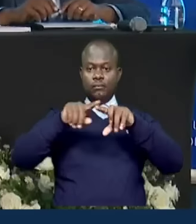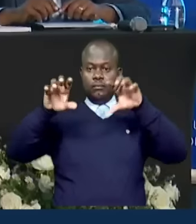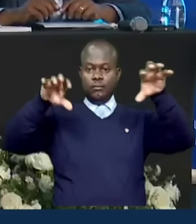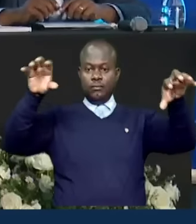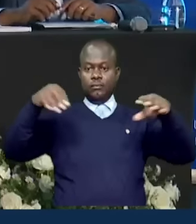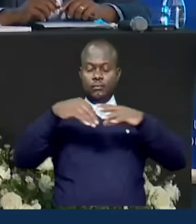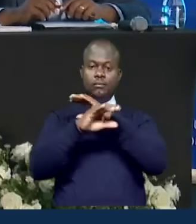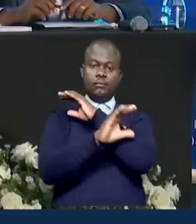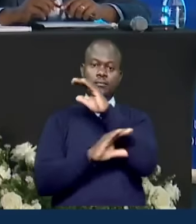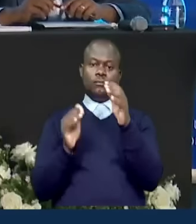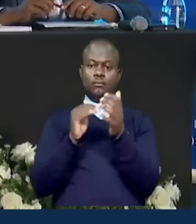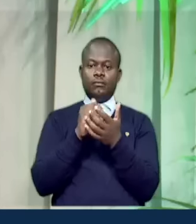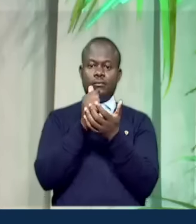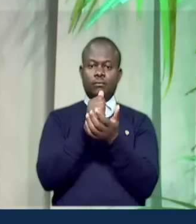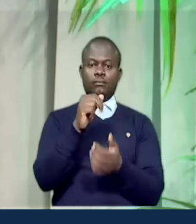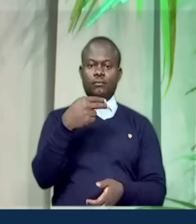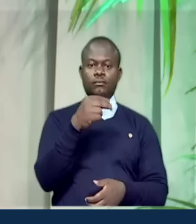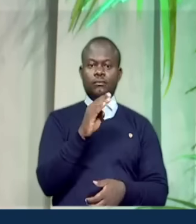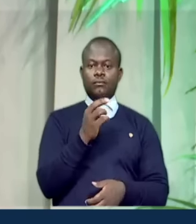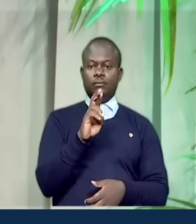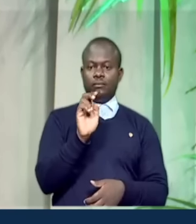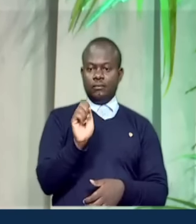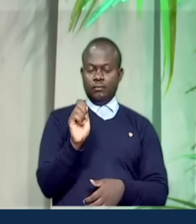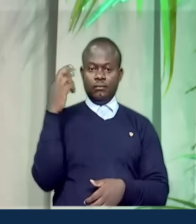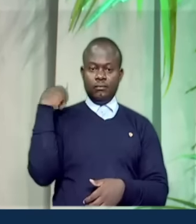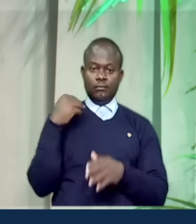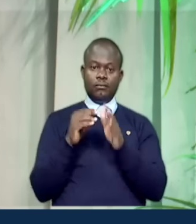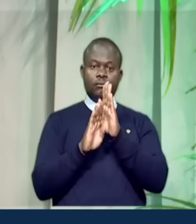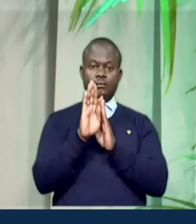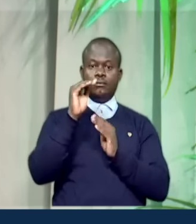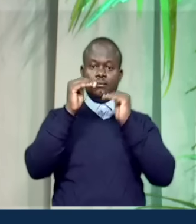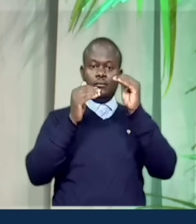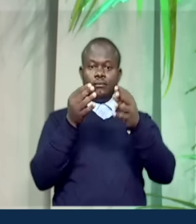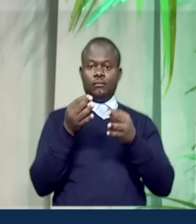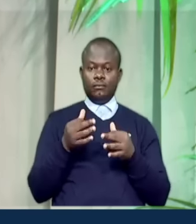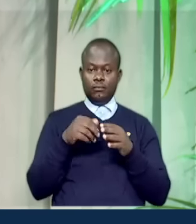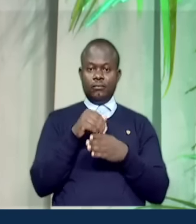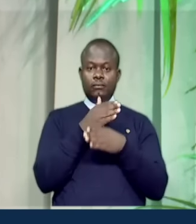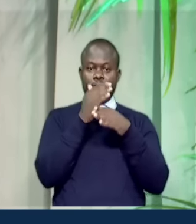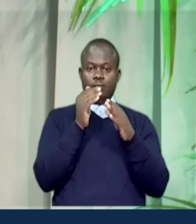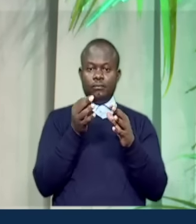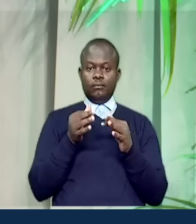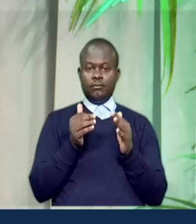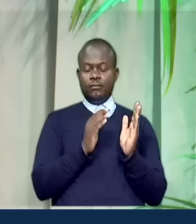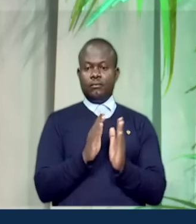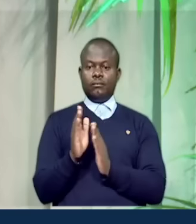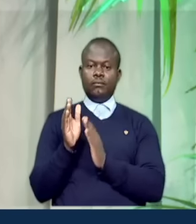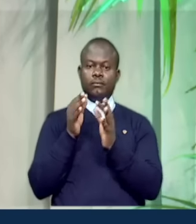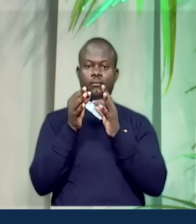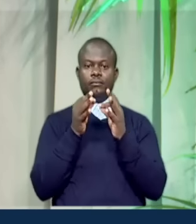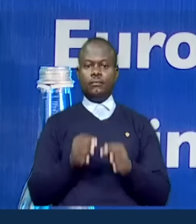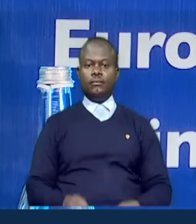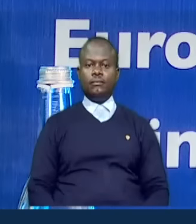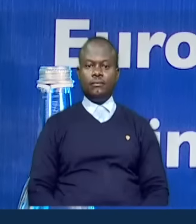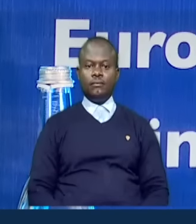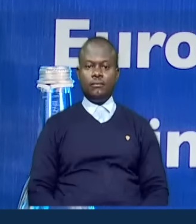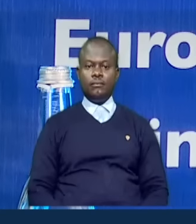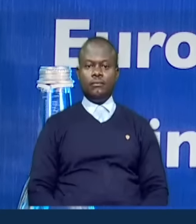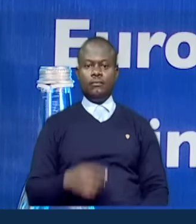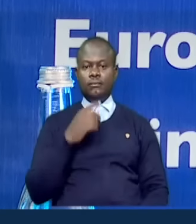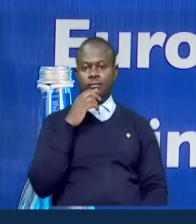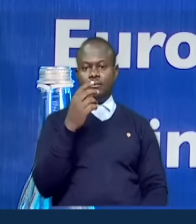by'igihugu. Nk'uko Habat Asimwe, umuyobozi ushinzwe iterambere ry'urwego rw'imari muri Minisiteri y'Imari n'Igenamigambi abisobanura. Hari